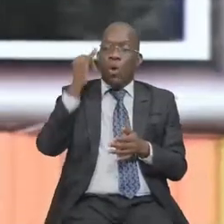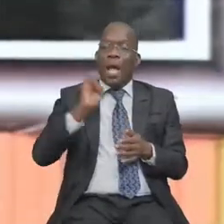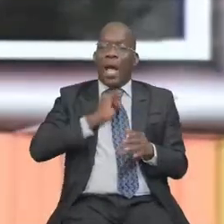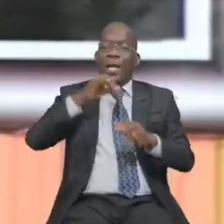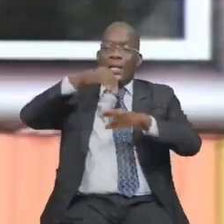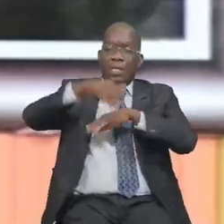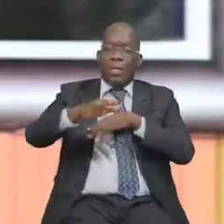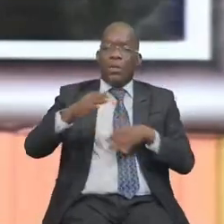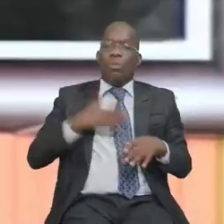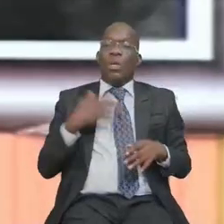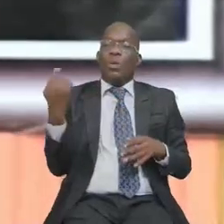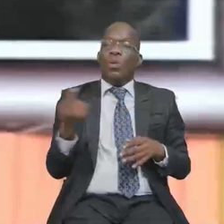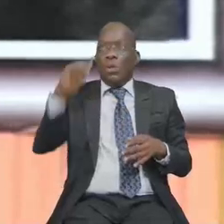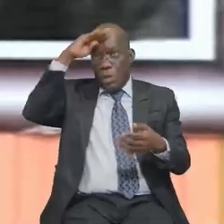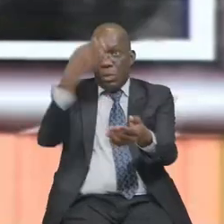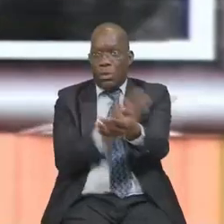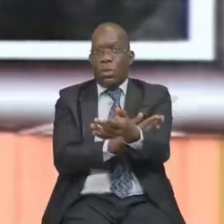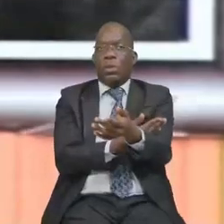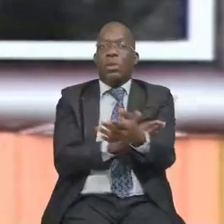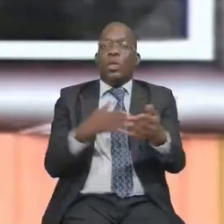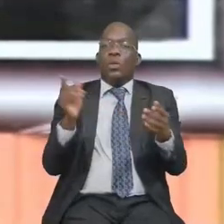unique à la croix du calvaire,